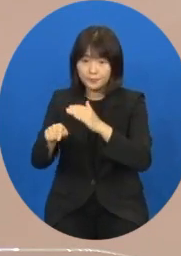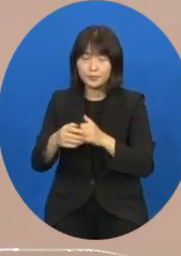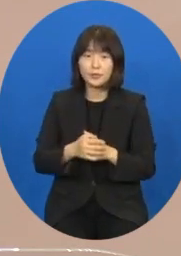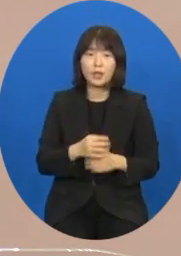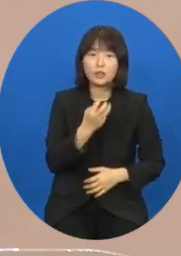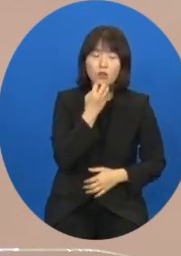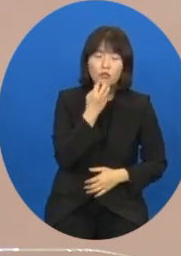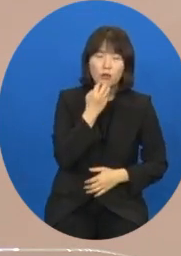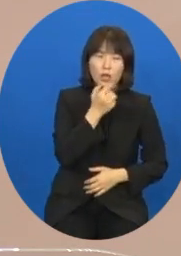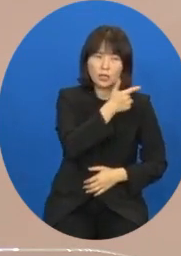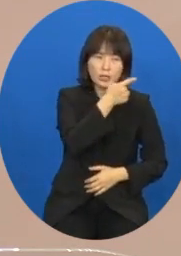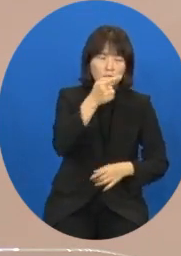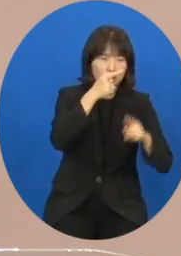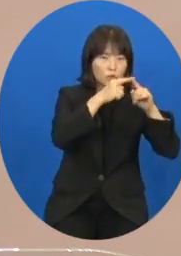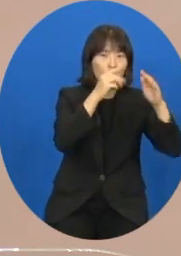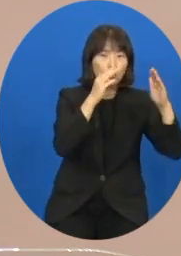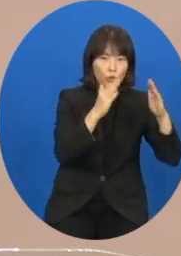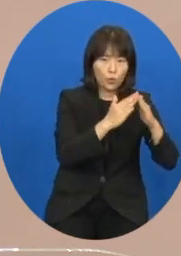어느 큰 교회